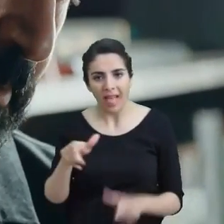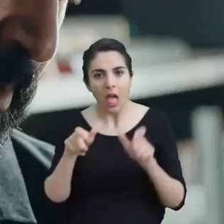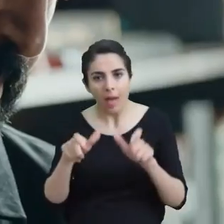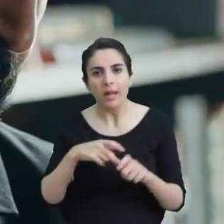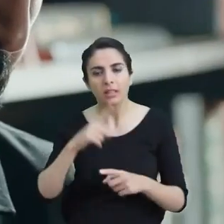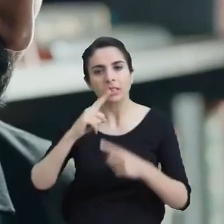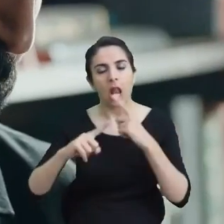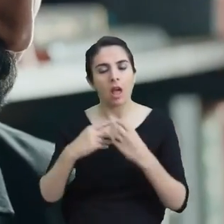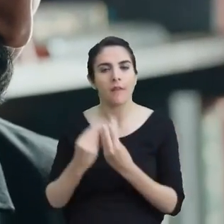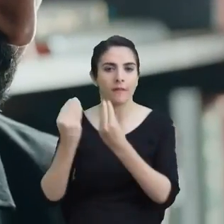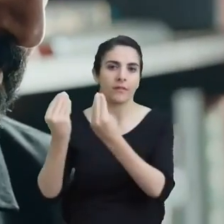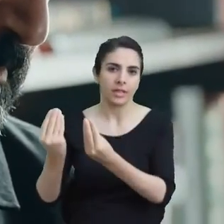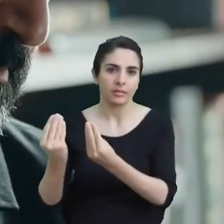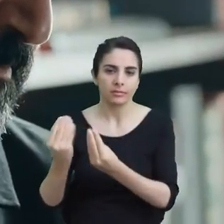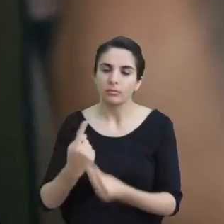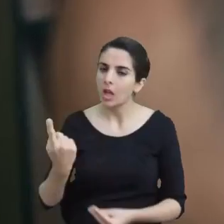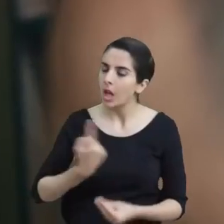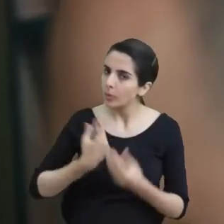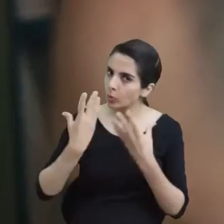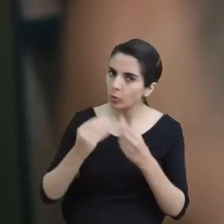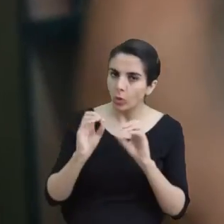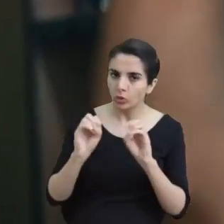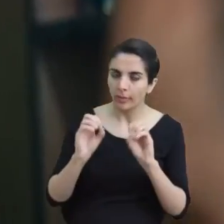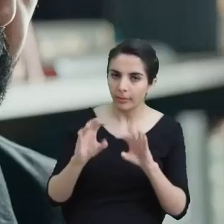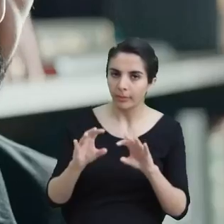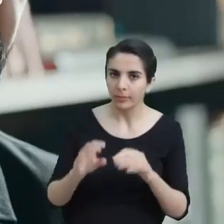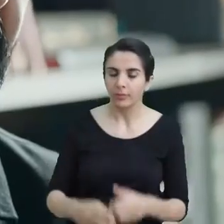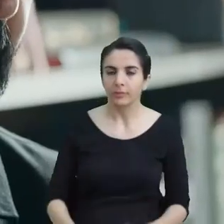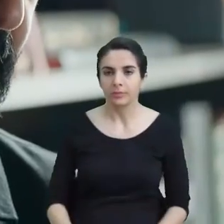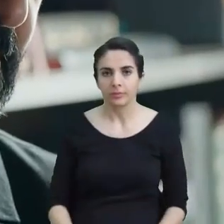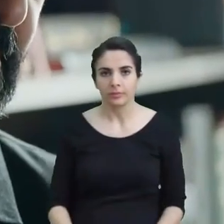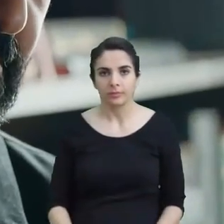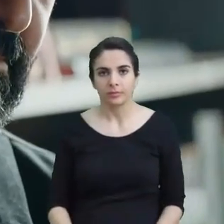Ben de emaneti saraya götüreyim. Başüstüne hocam.